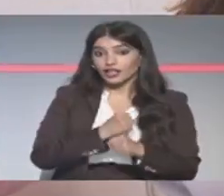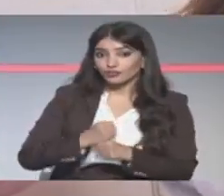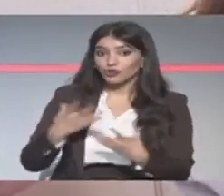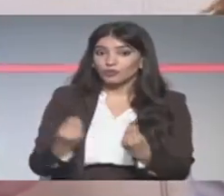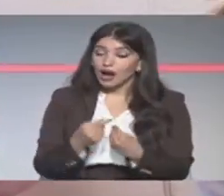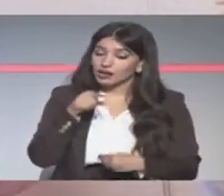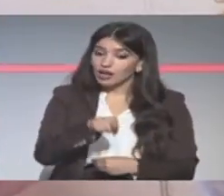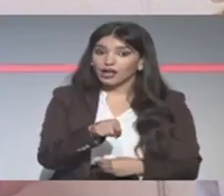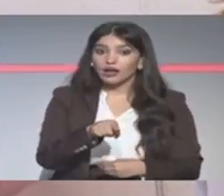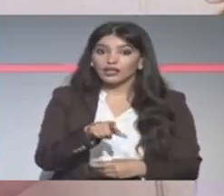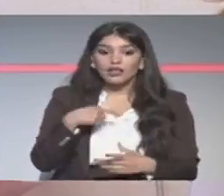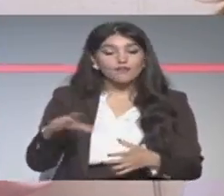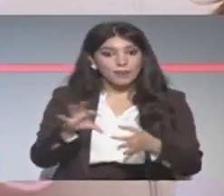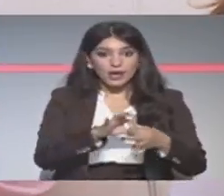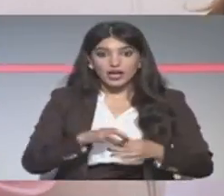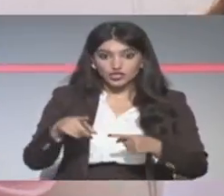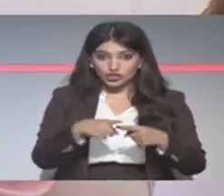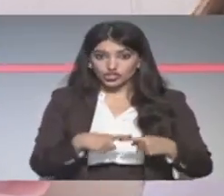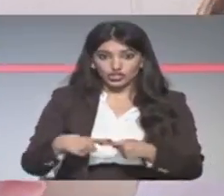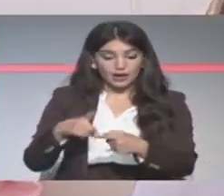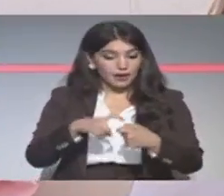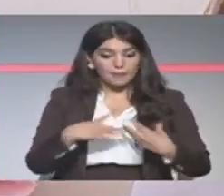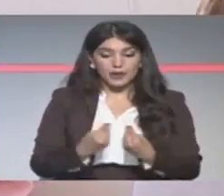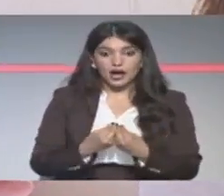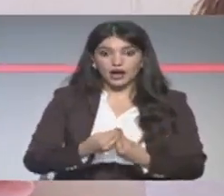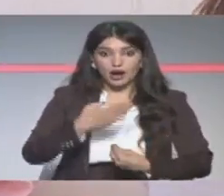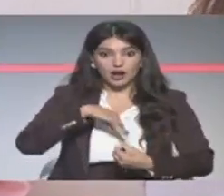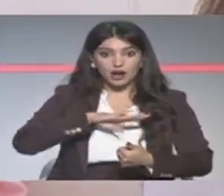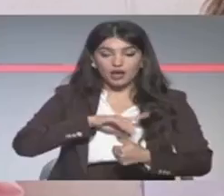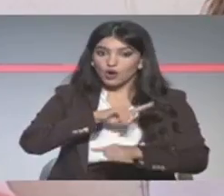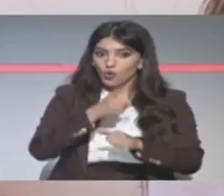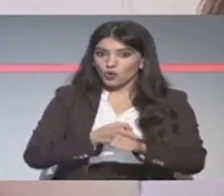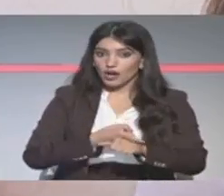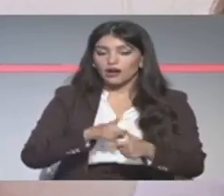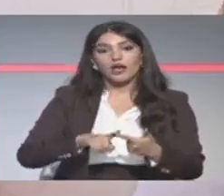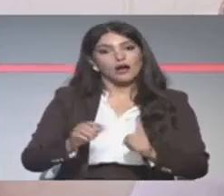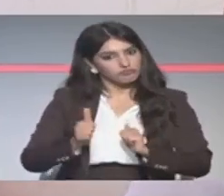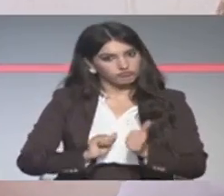ولازم تكون ثم شراكة بين سلطة الإشراف والكوميتي أولمبيك